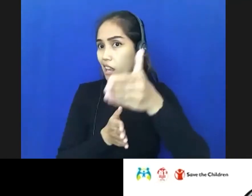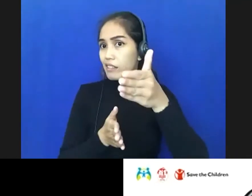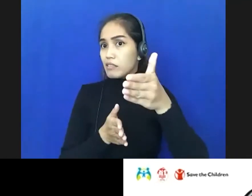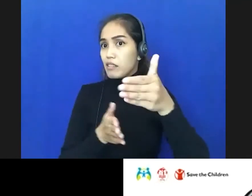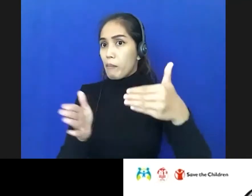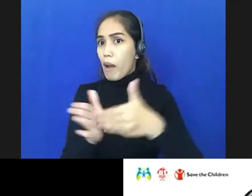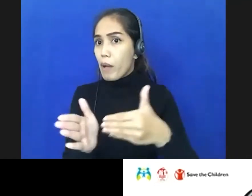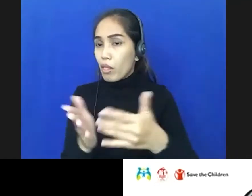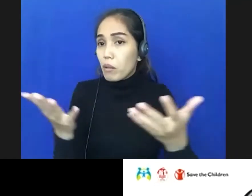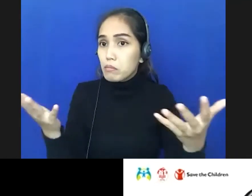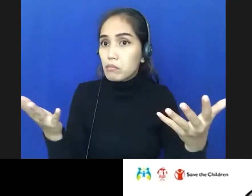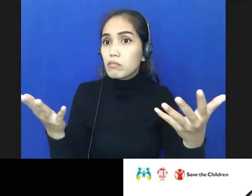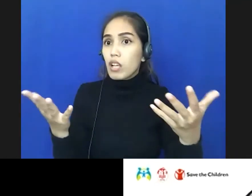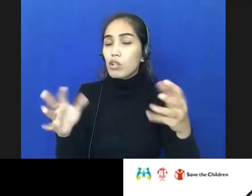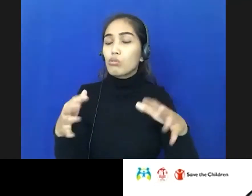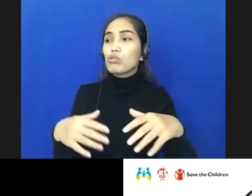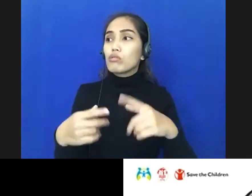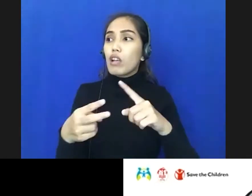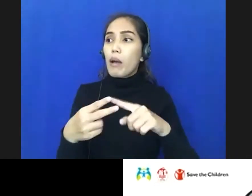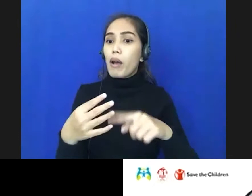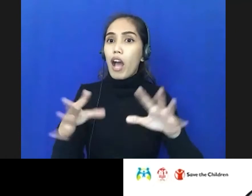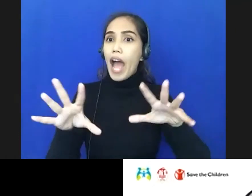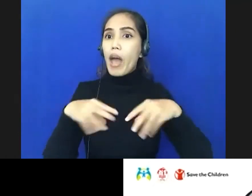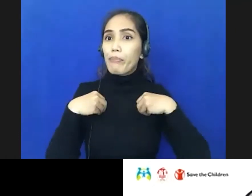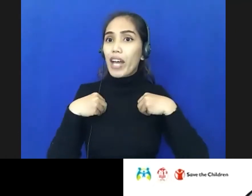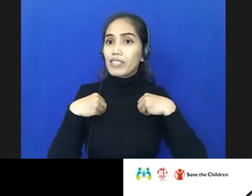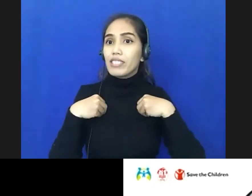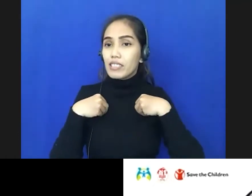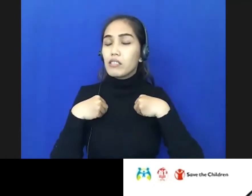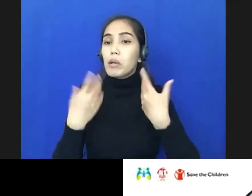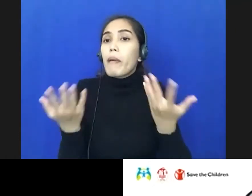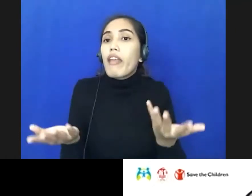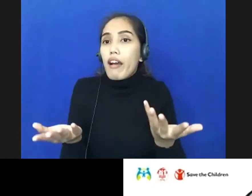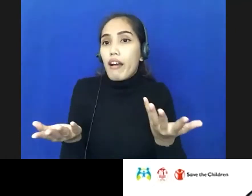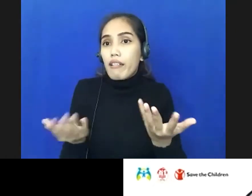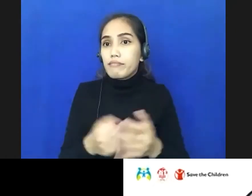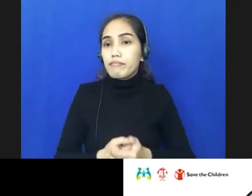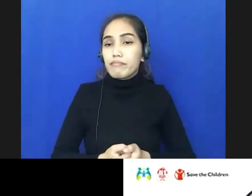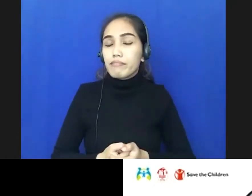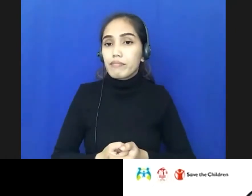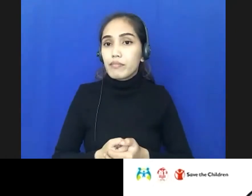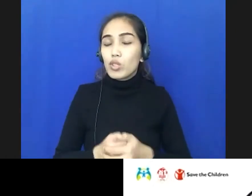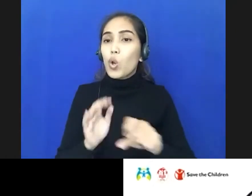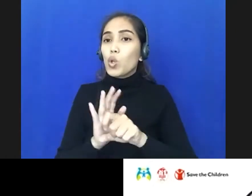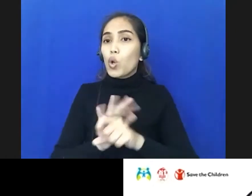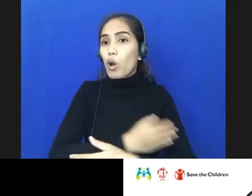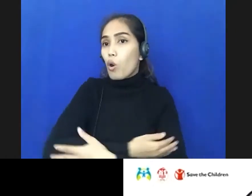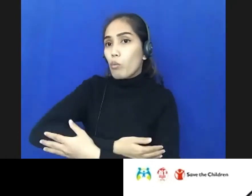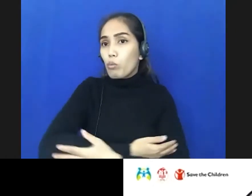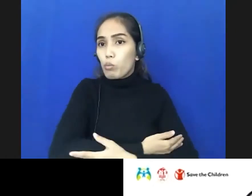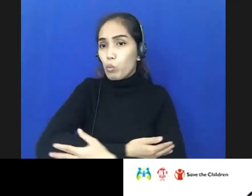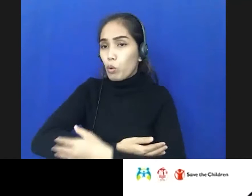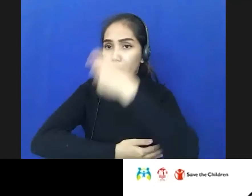nih adaptasi yang dilakukan untuk memberikan pelayanan yang optimal kepada balita sakit tapi pada kondisi pandemi seperti